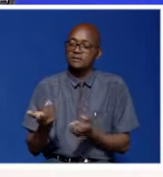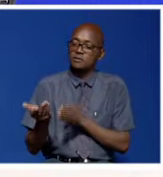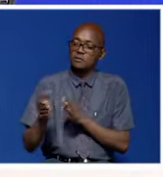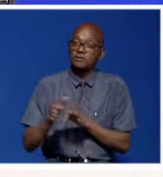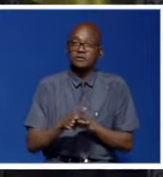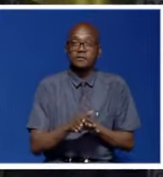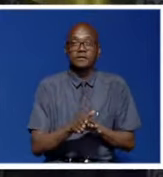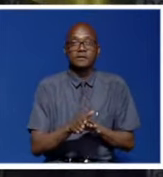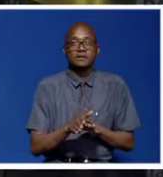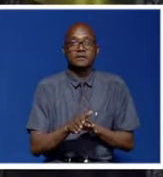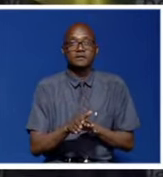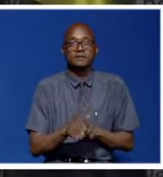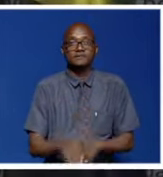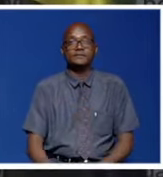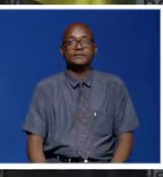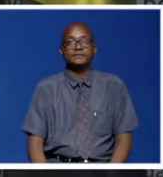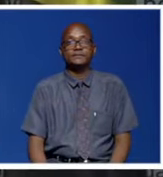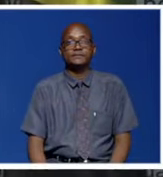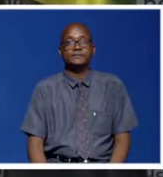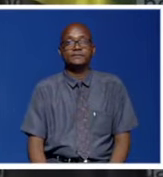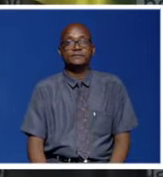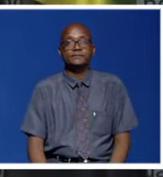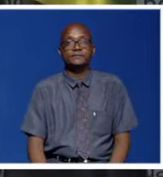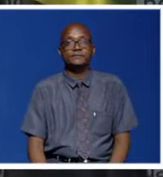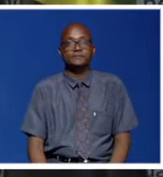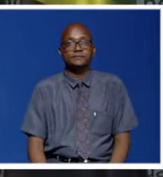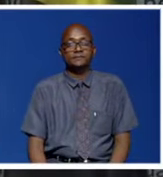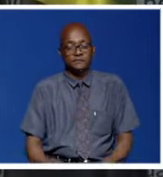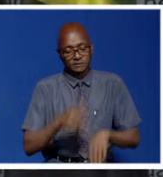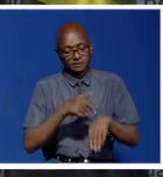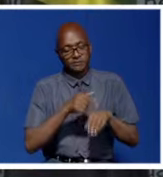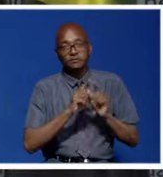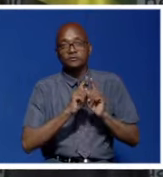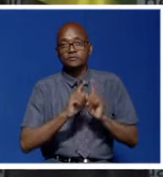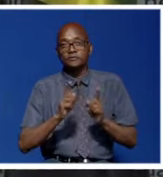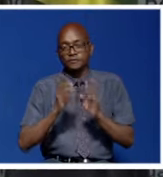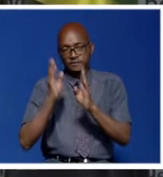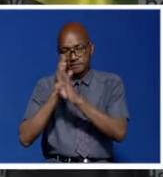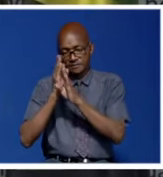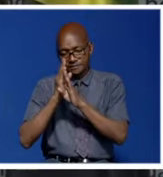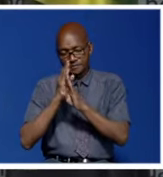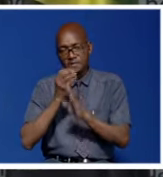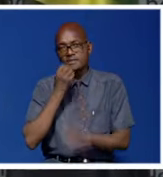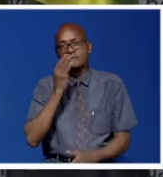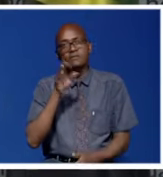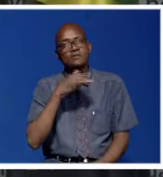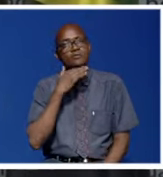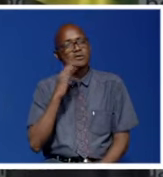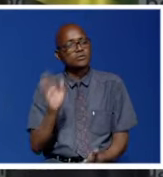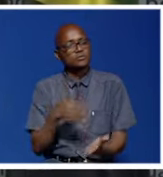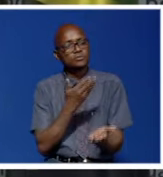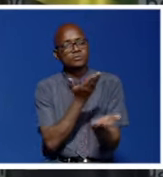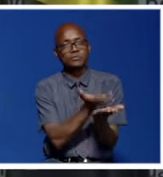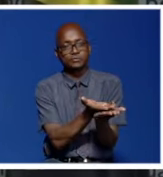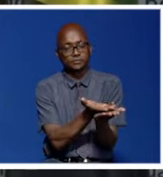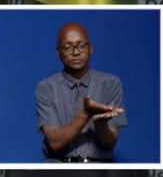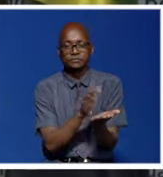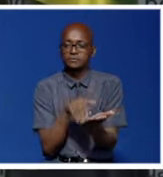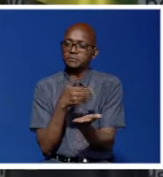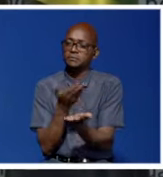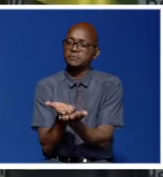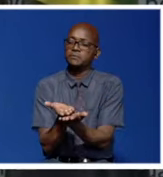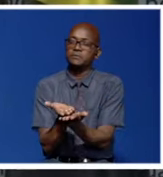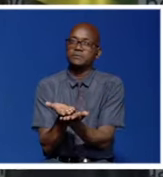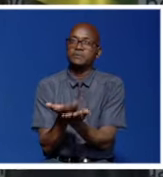waliokufa. Kwa nyakati tofauti tofauti waliwasilisha taarifa za uongo, wengine wakiwa na